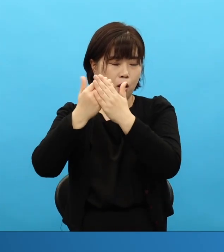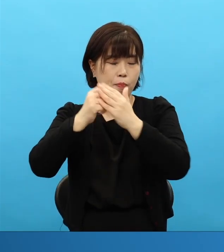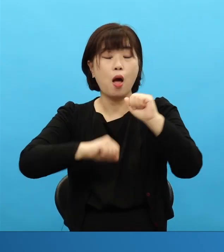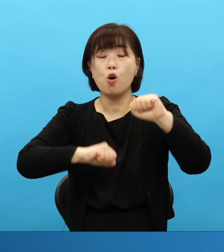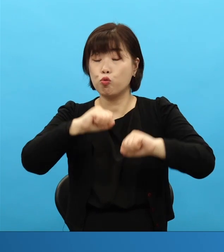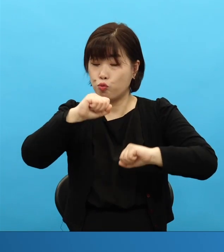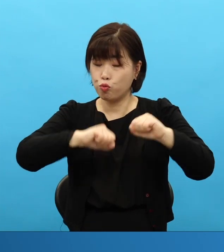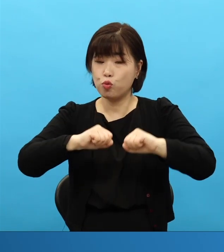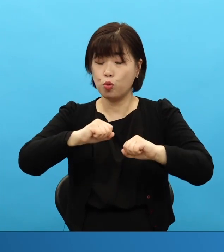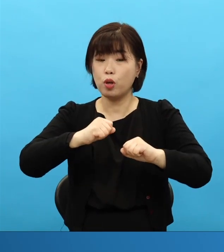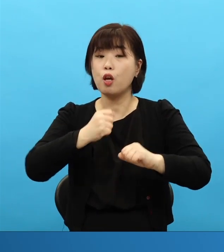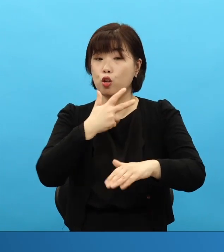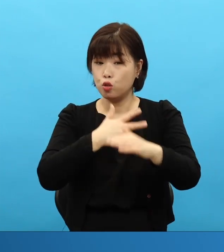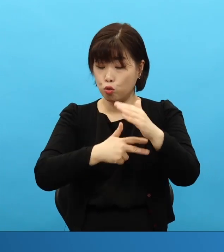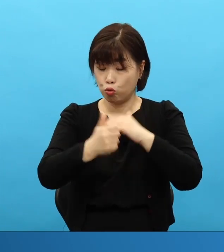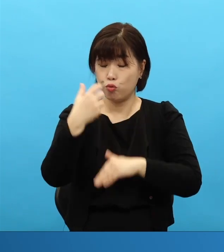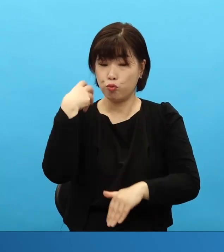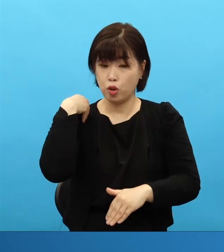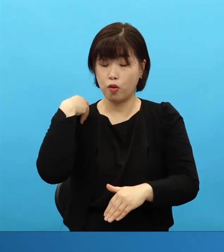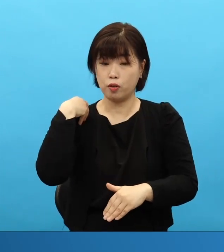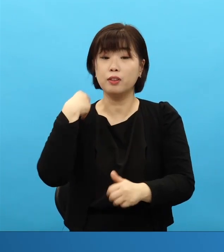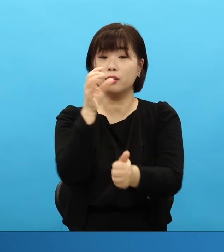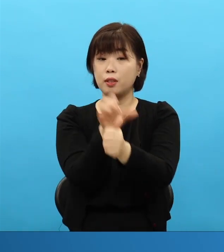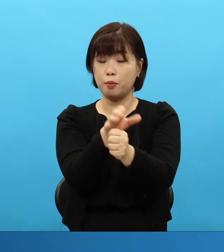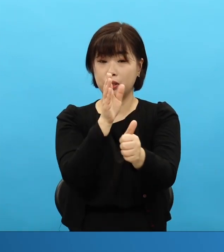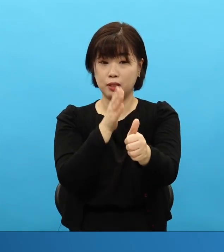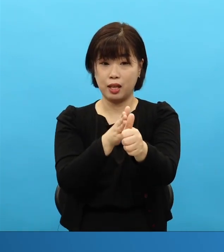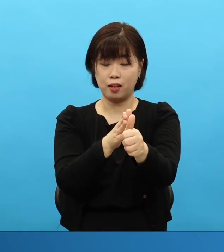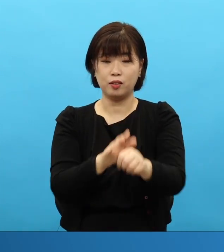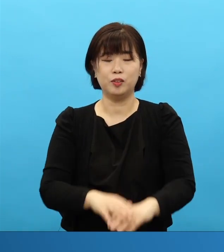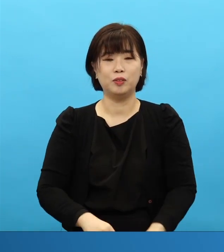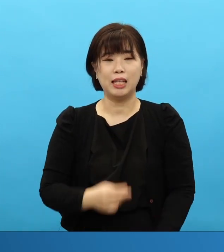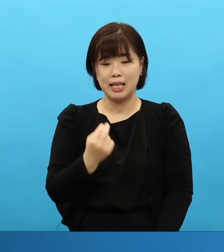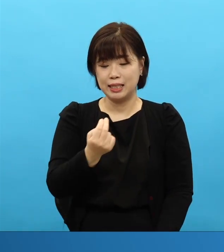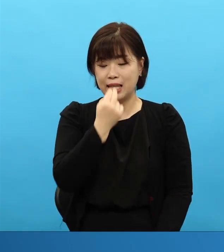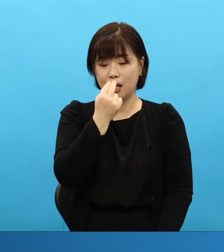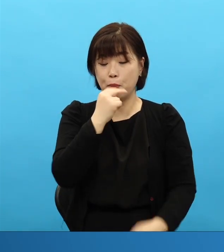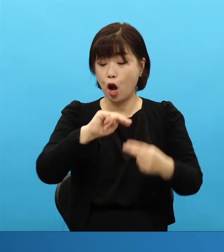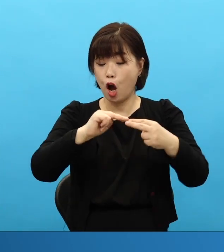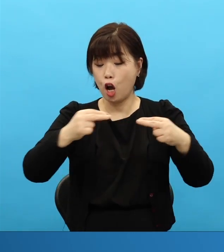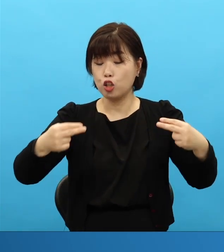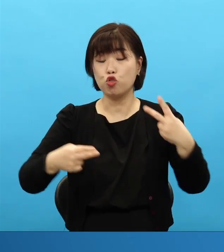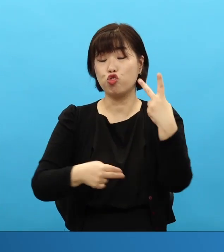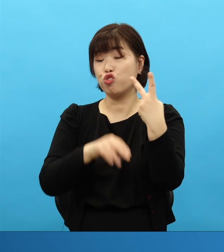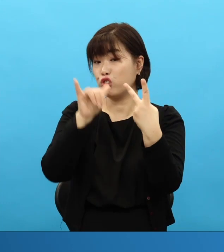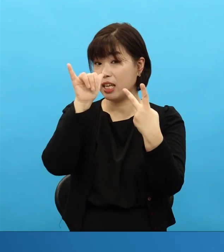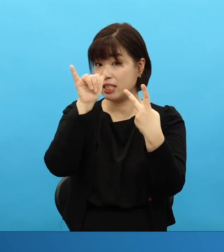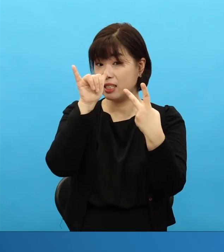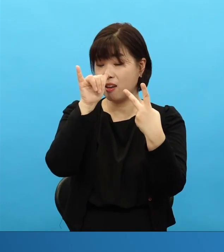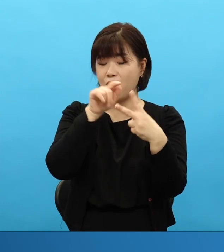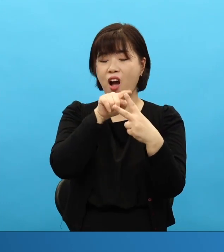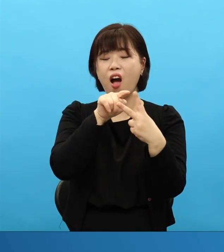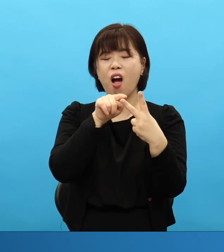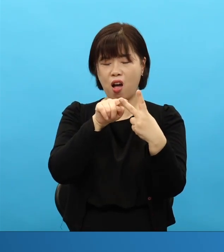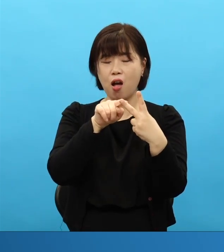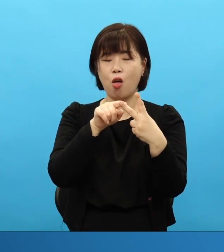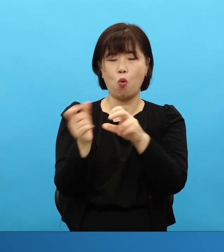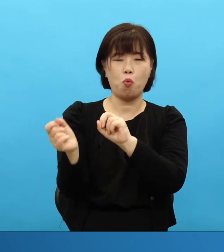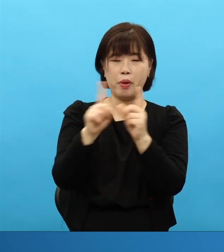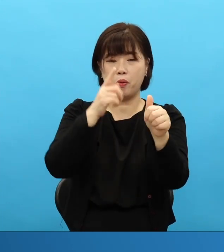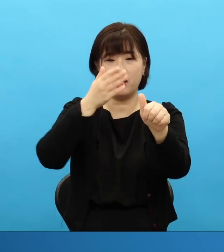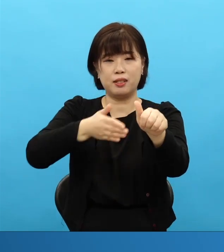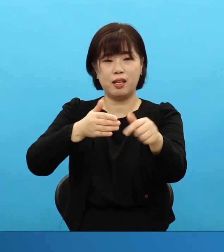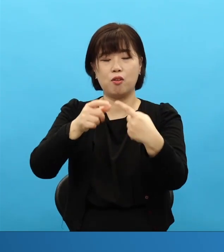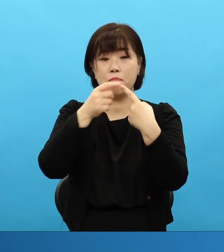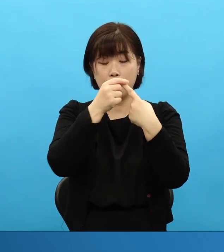간단합니다. movement. The answer is easy. 두 가지 생명선으로 회복해라. And restore the 2 lifelines. 제대로 된 기도로 여러분